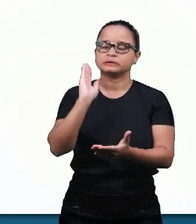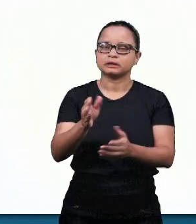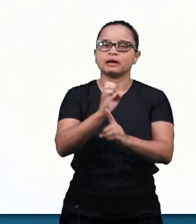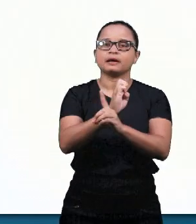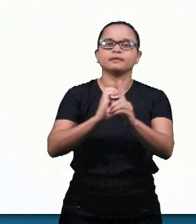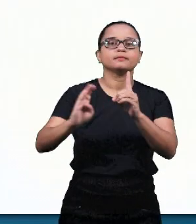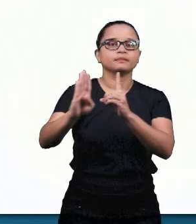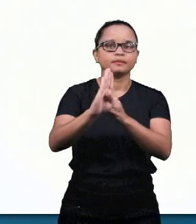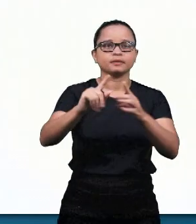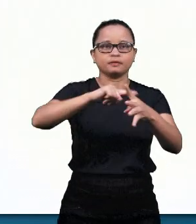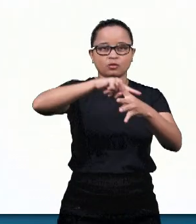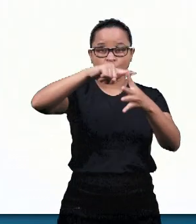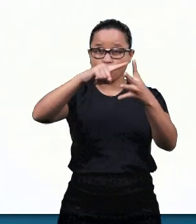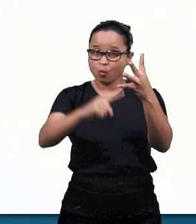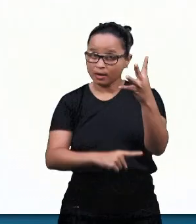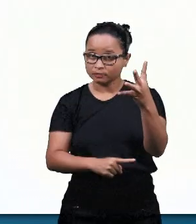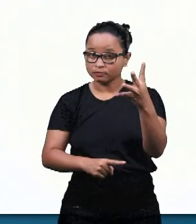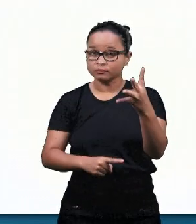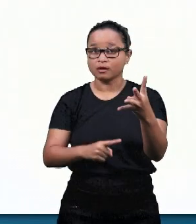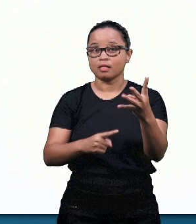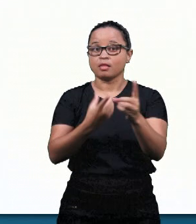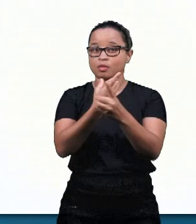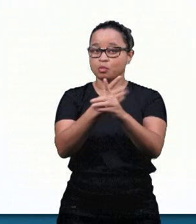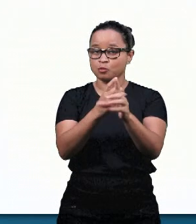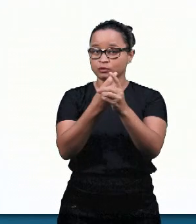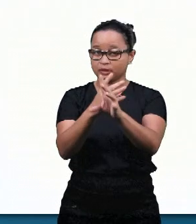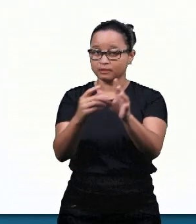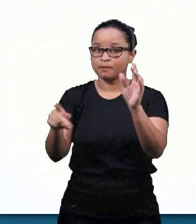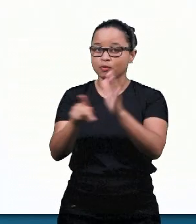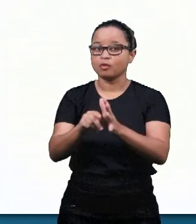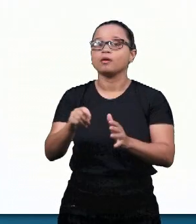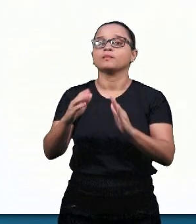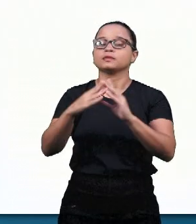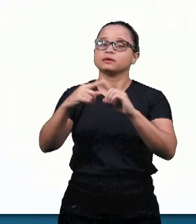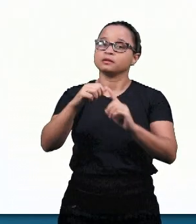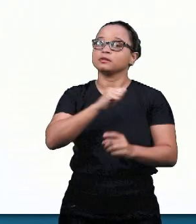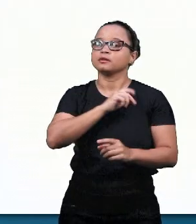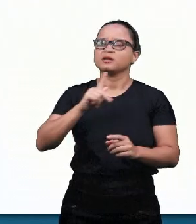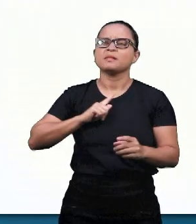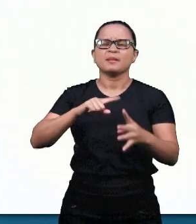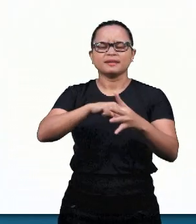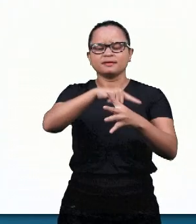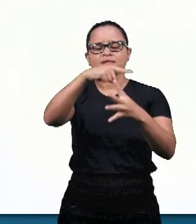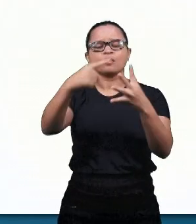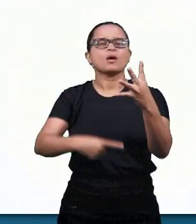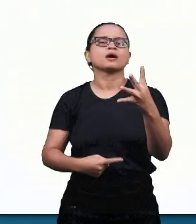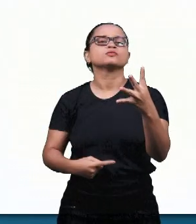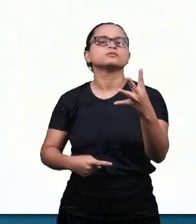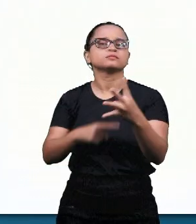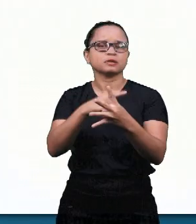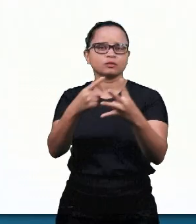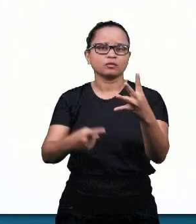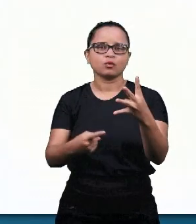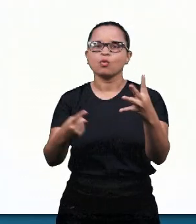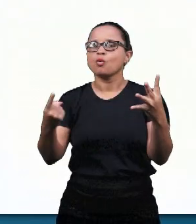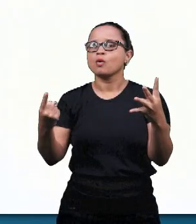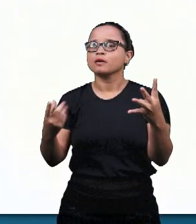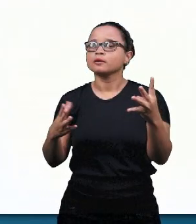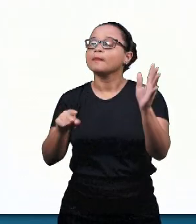ici 4 principes, 4 doctrines de l'Église apostolique, et parmi ces 4, la question est: